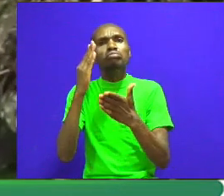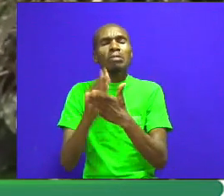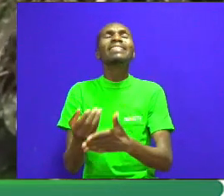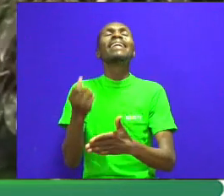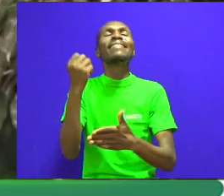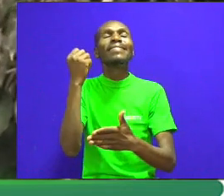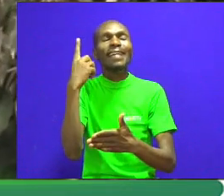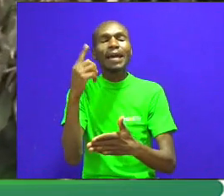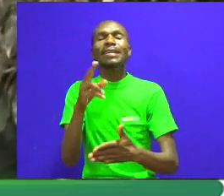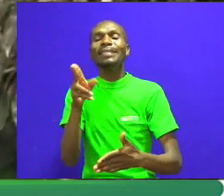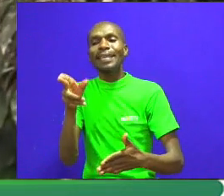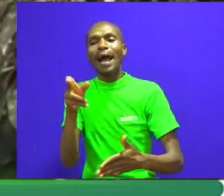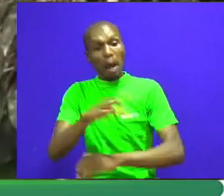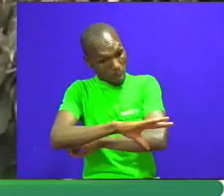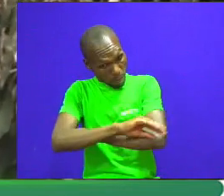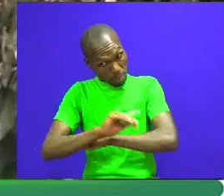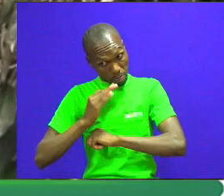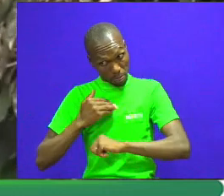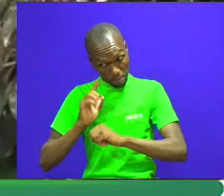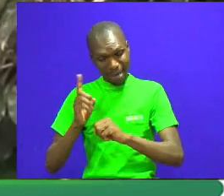pale.